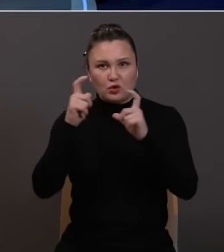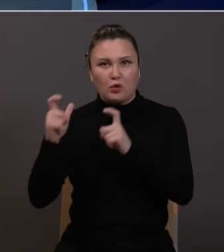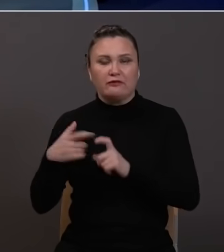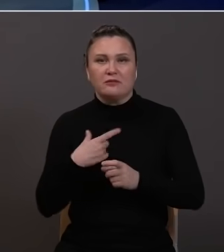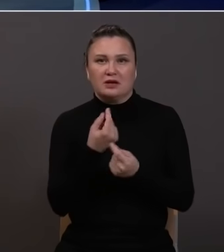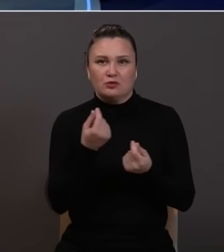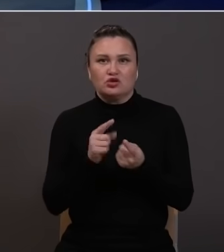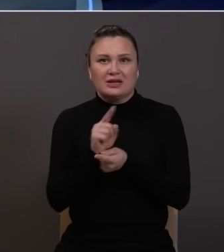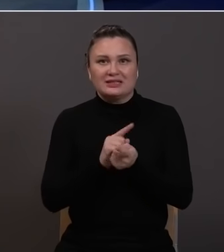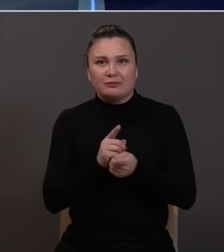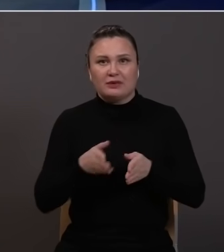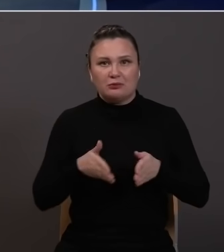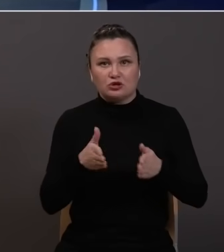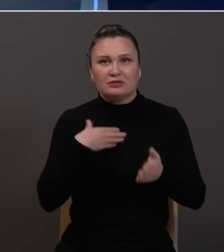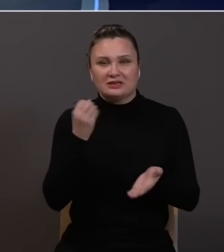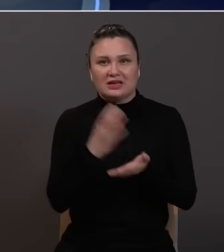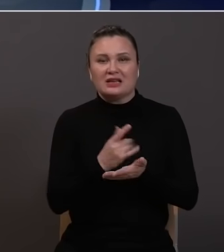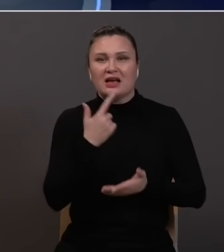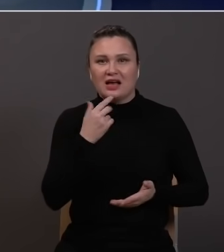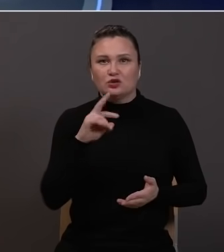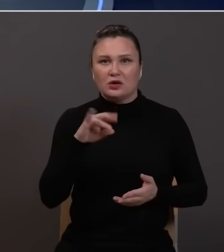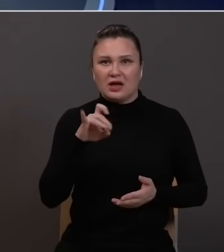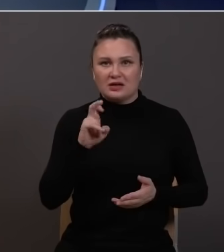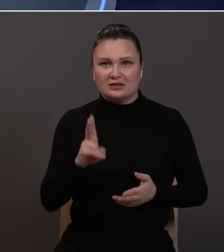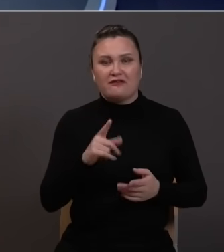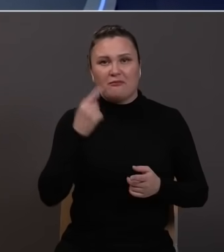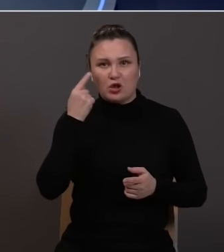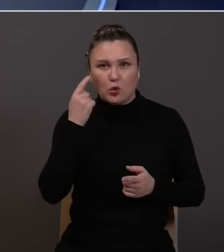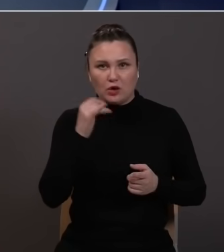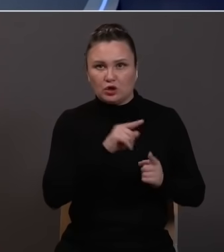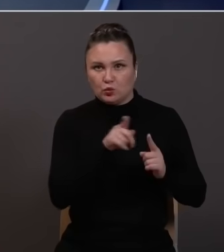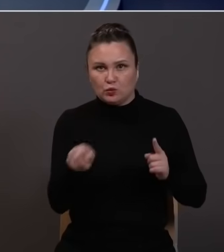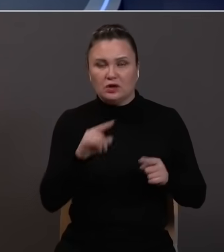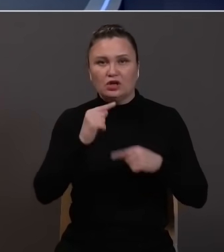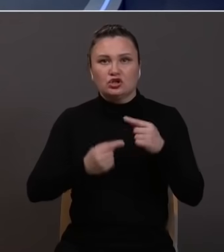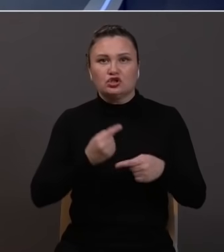мы немножко изменили маршрут. Мы сразу с Красноярска ушли в Монголию